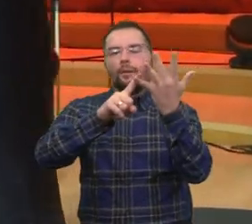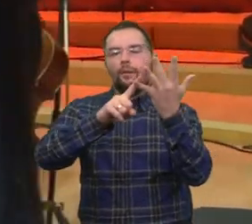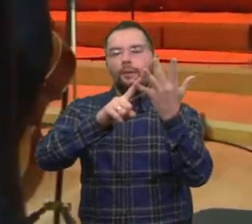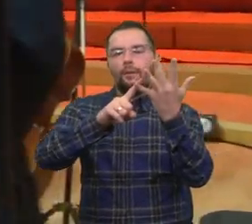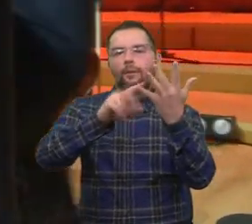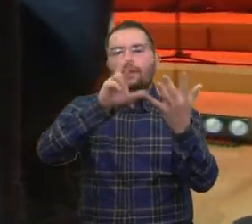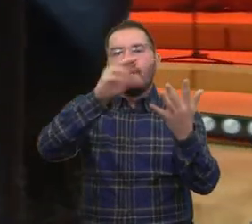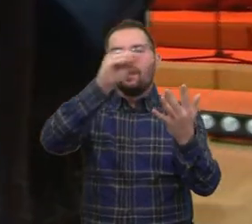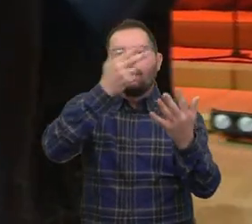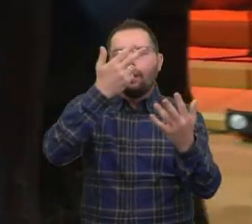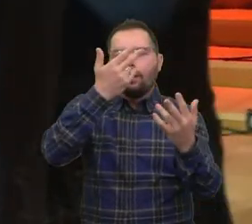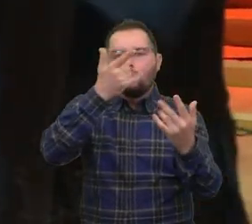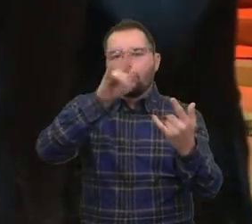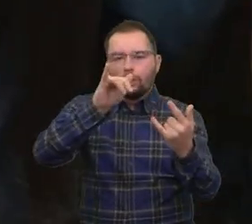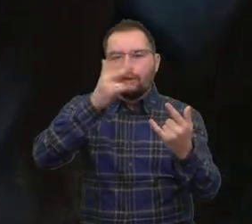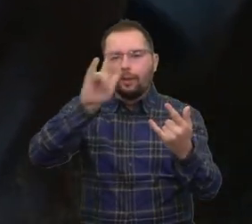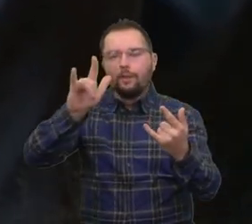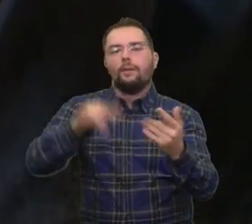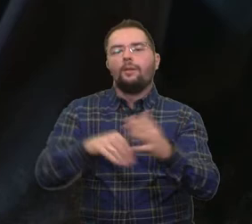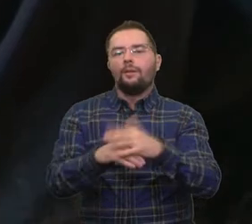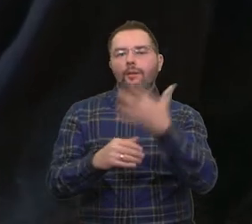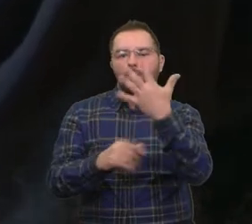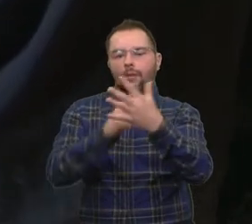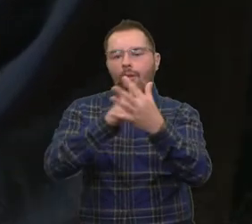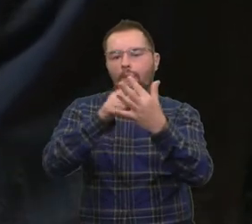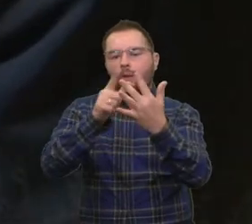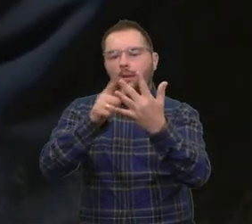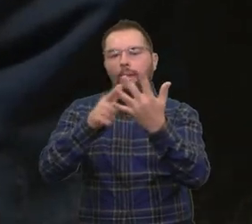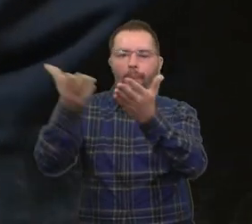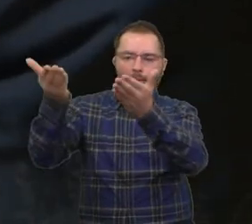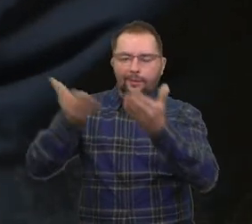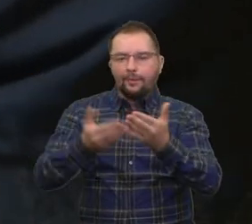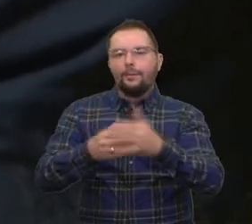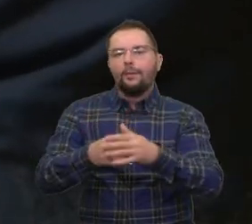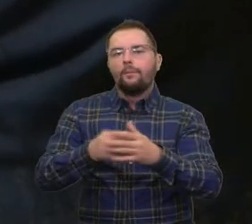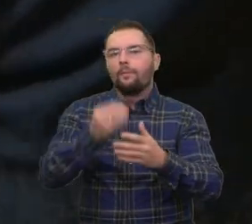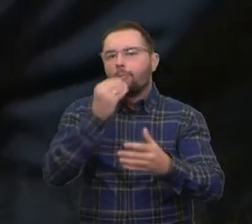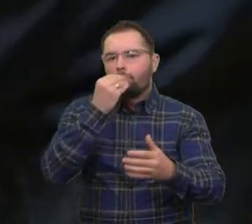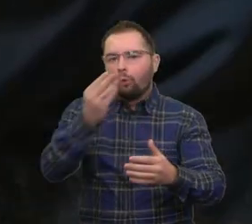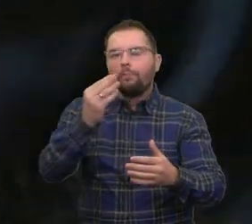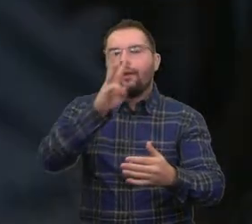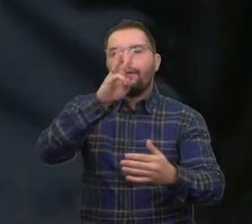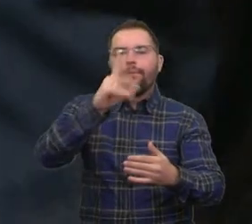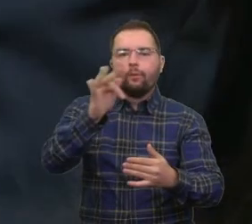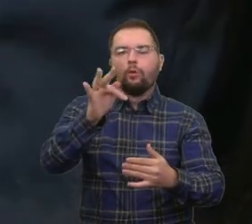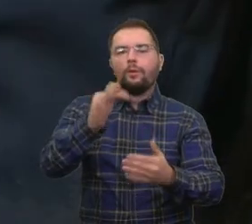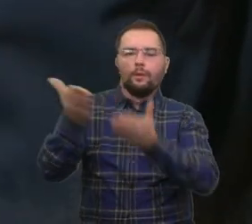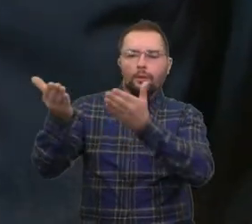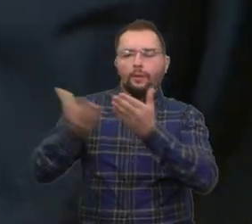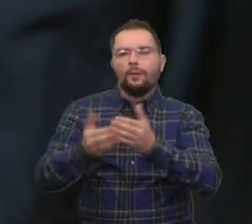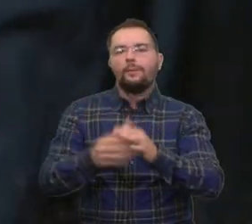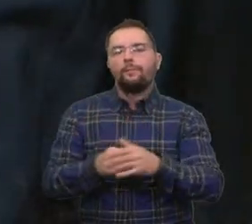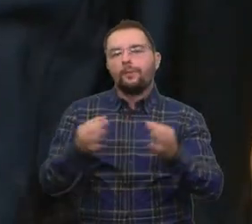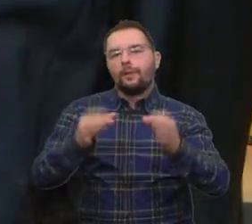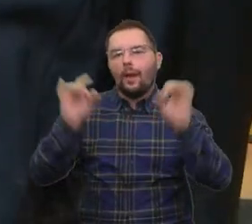gminy Rędziny. To właśnie oni na naszej scenie otrzymują statuetkę super wójta podczas naszej